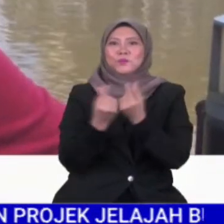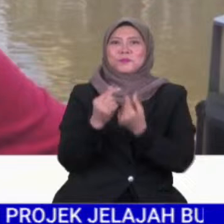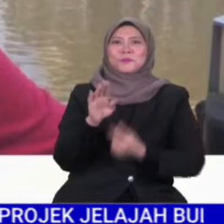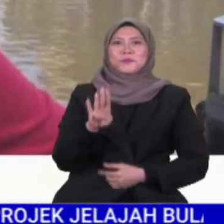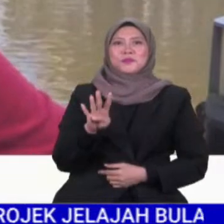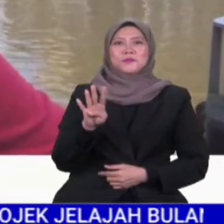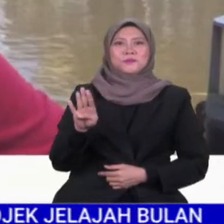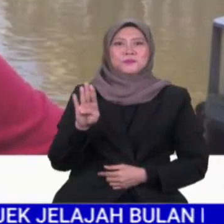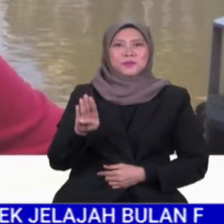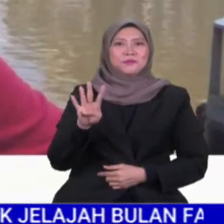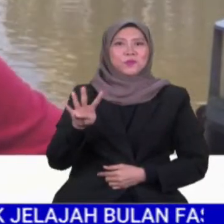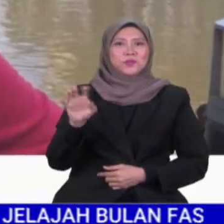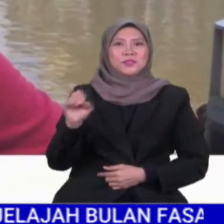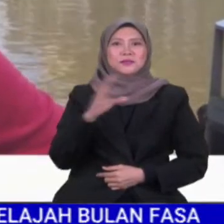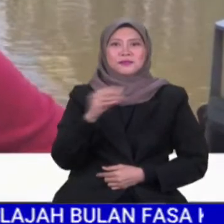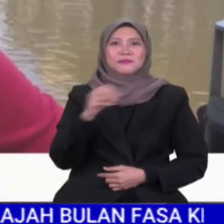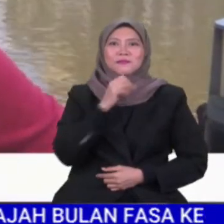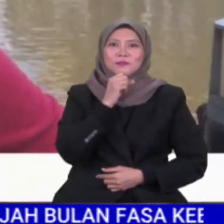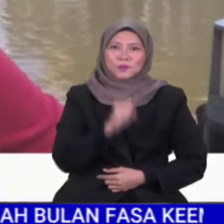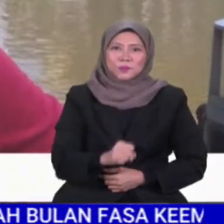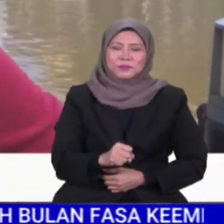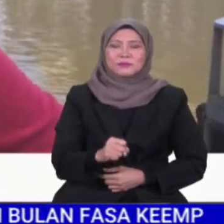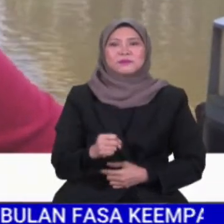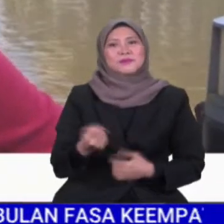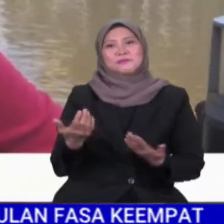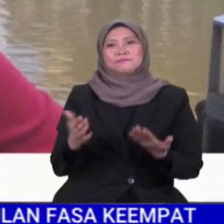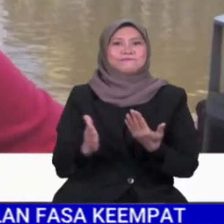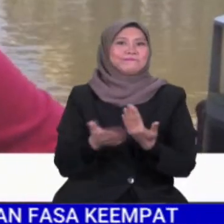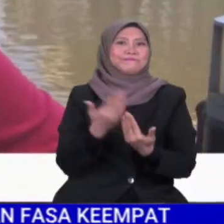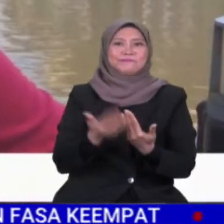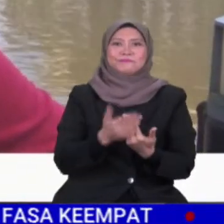B40 lah dan warga emas, sebab